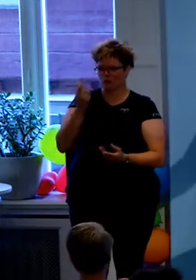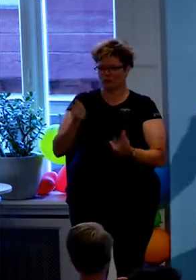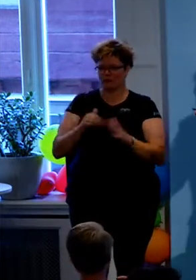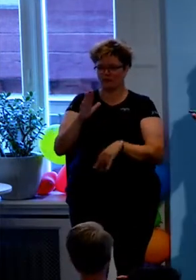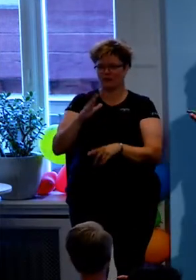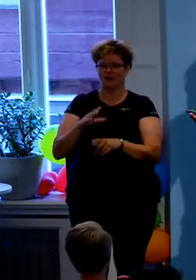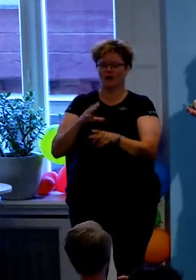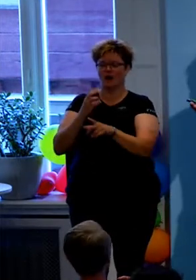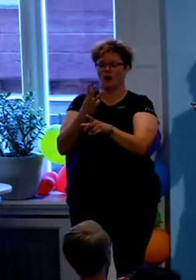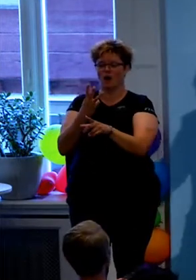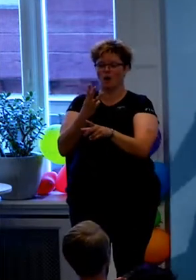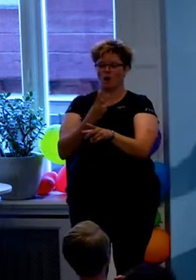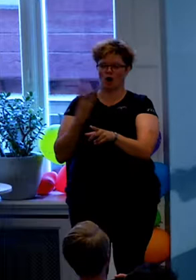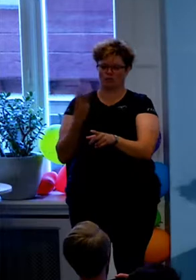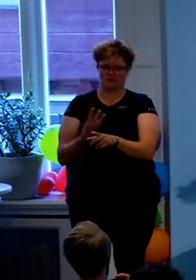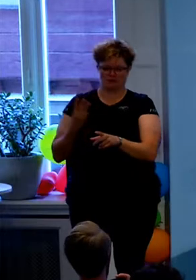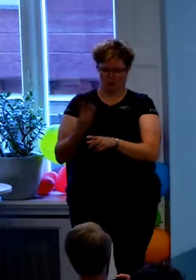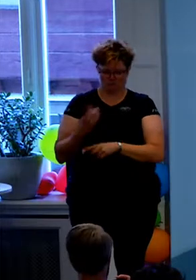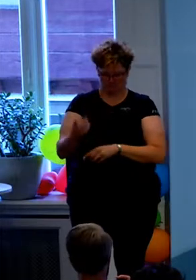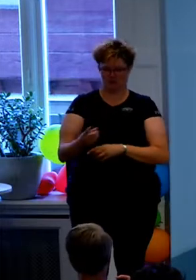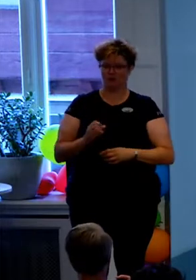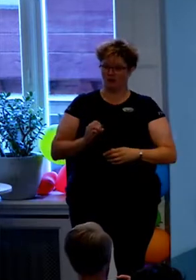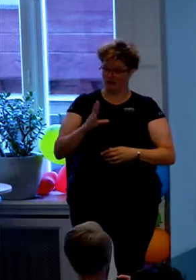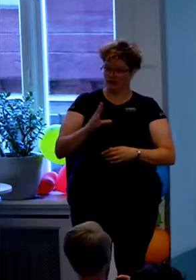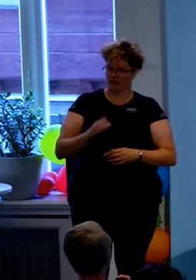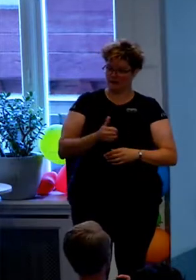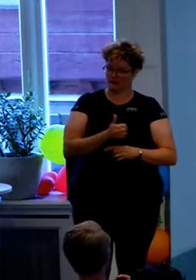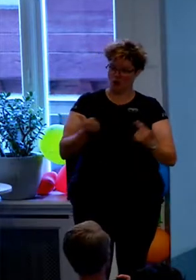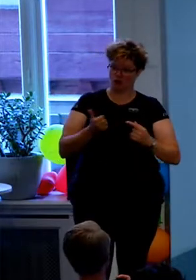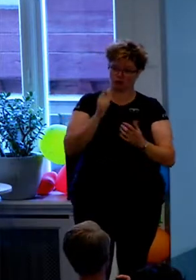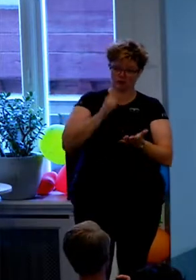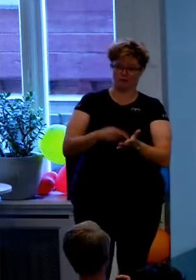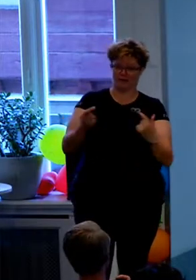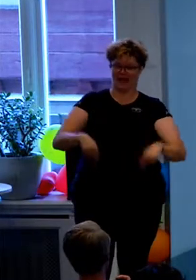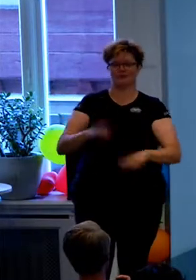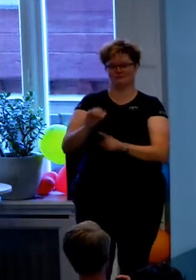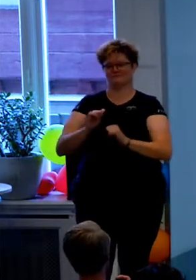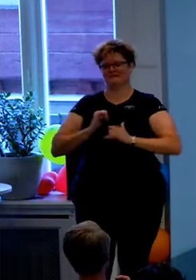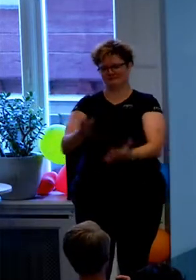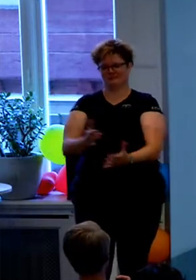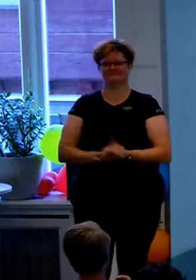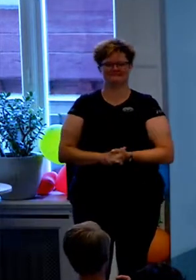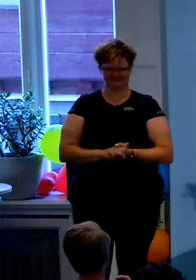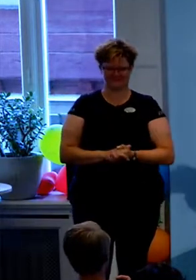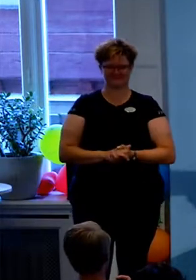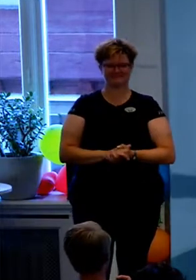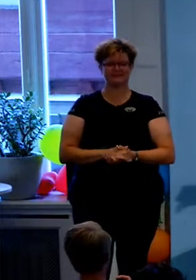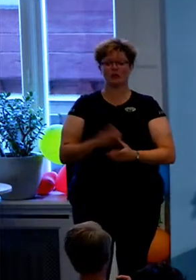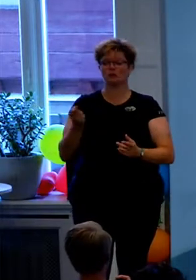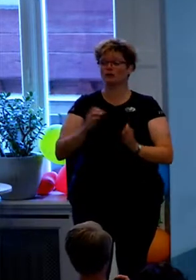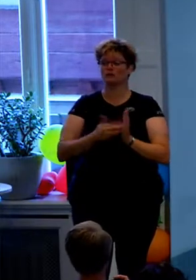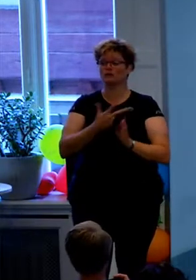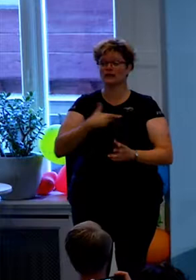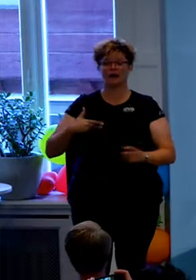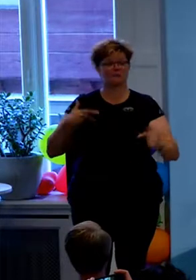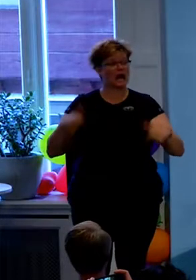Va? Washington, härligt. För detta enbart. Bra, rätt svar. Har vi någon från